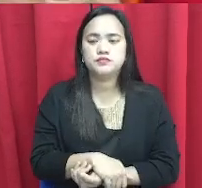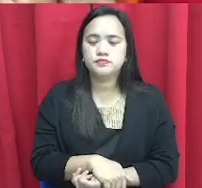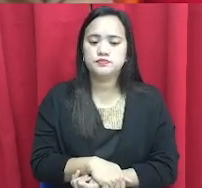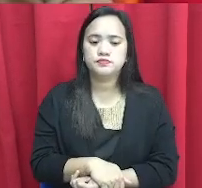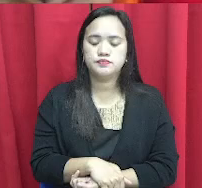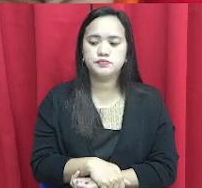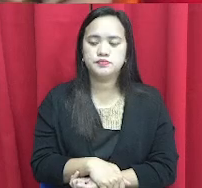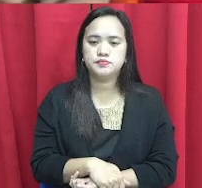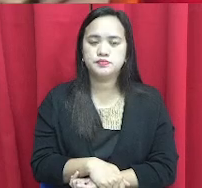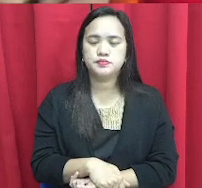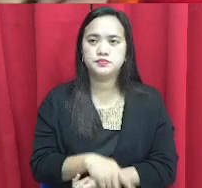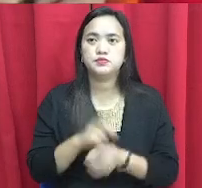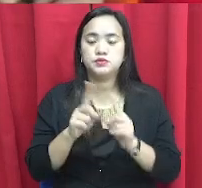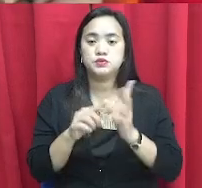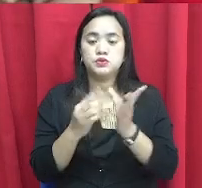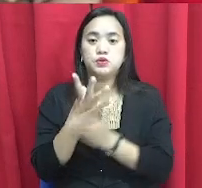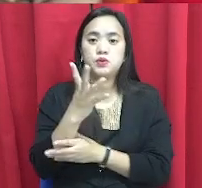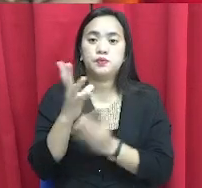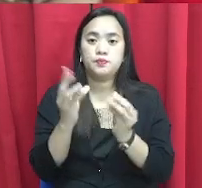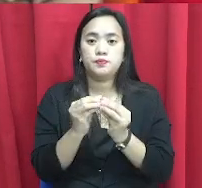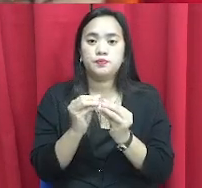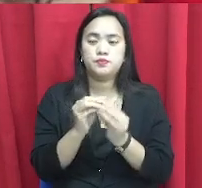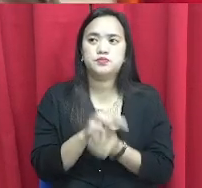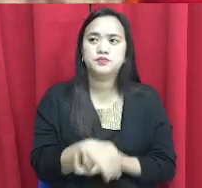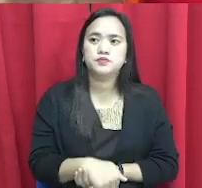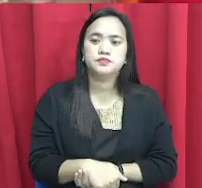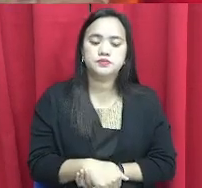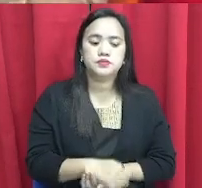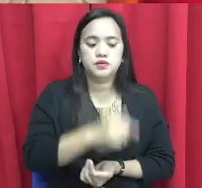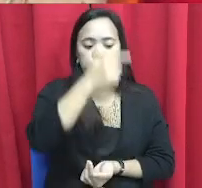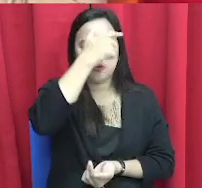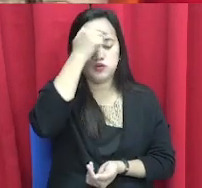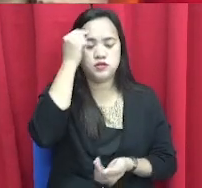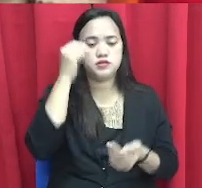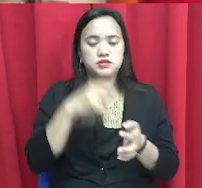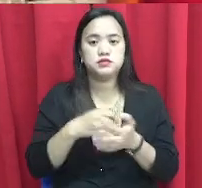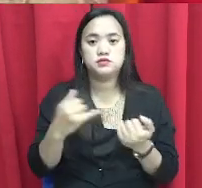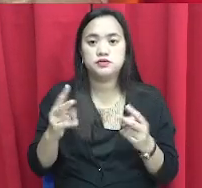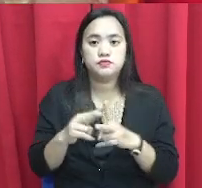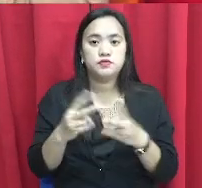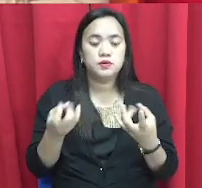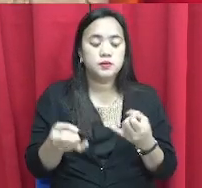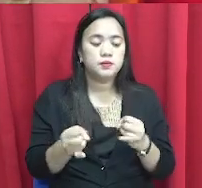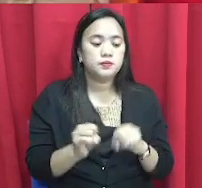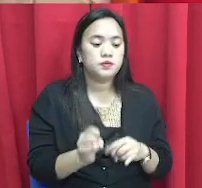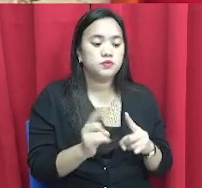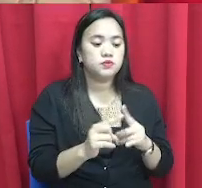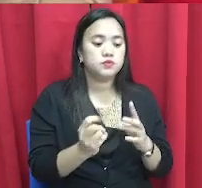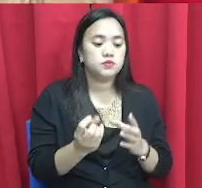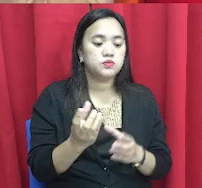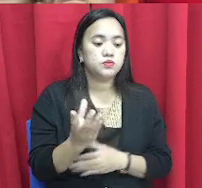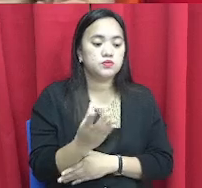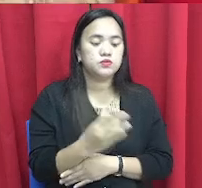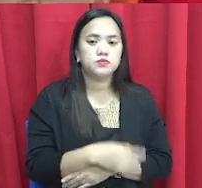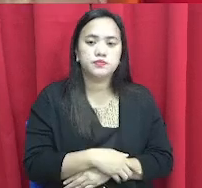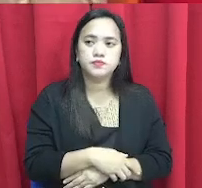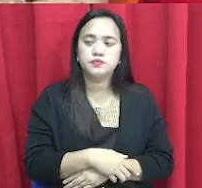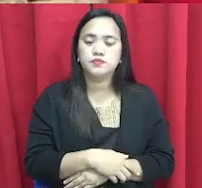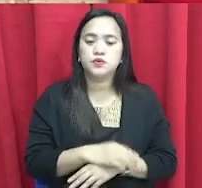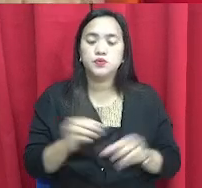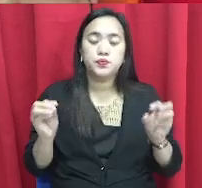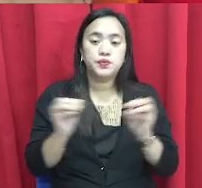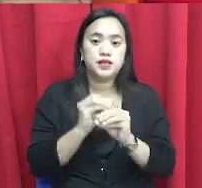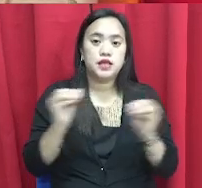lumago tayo sa ating pananampalataya kasi napakaimposible na lalago ang isang Kristiyano